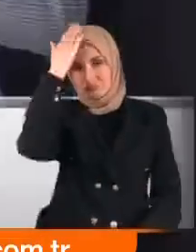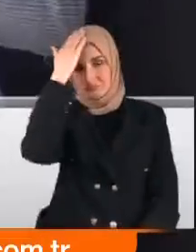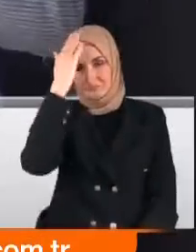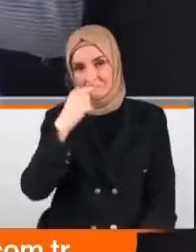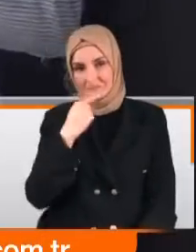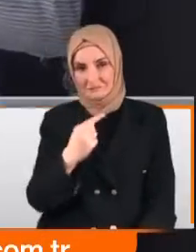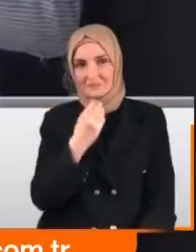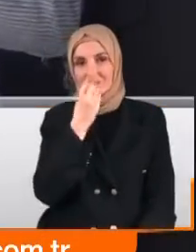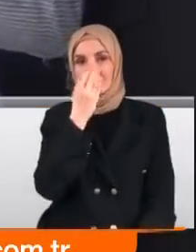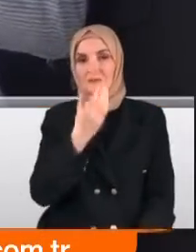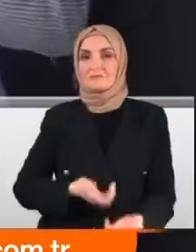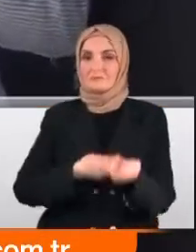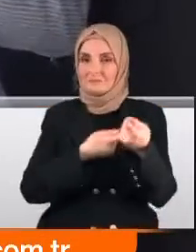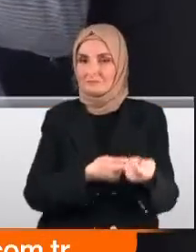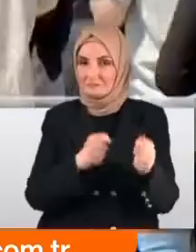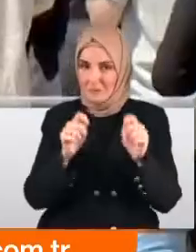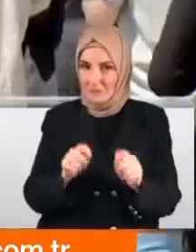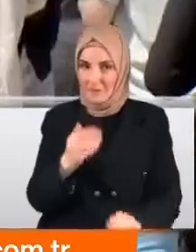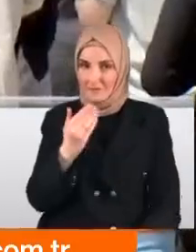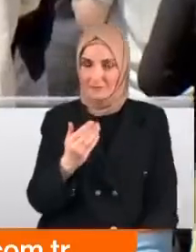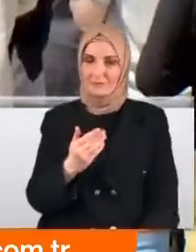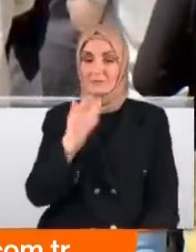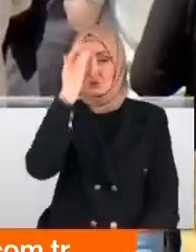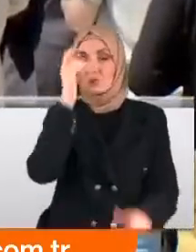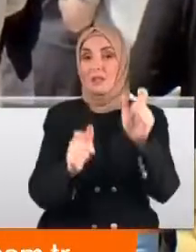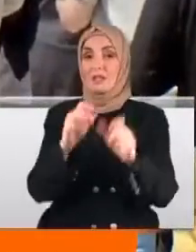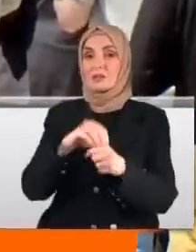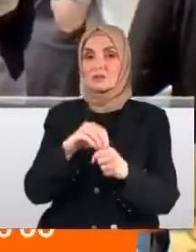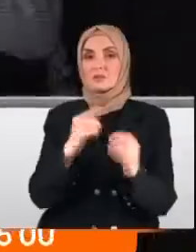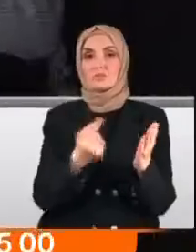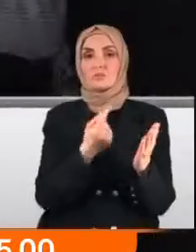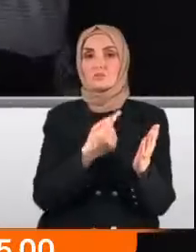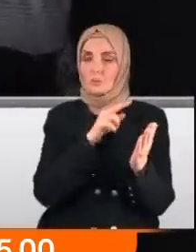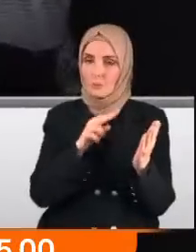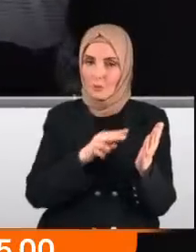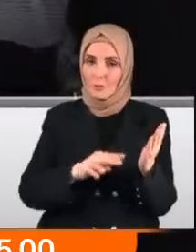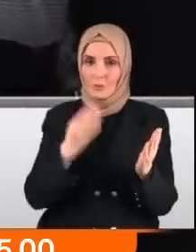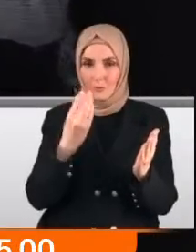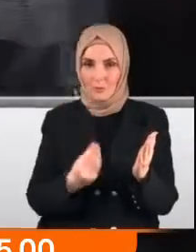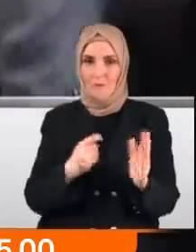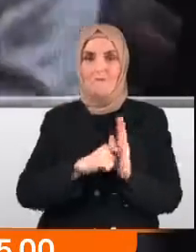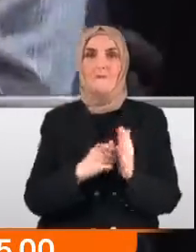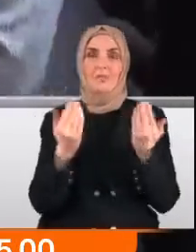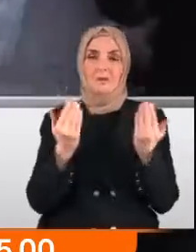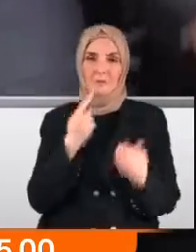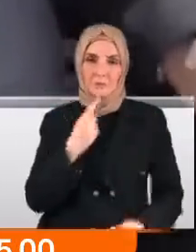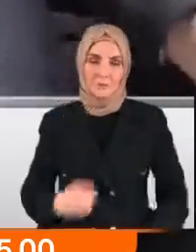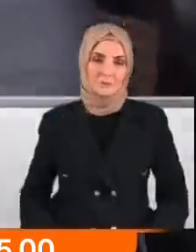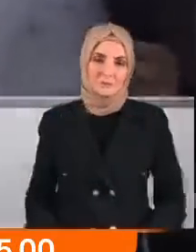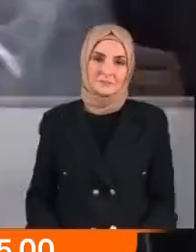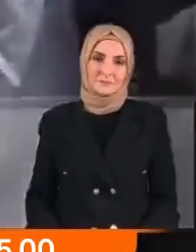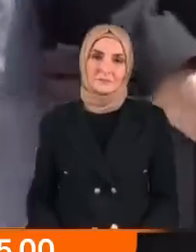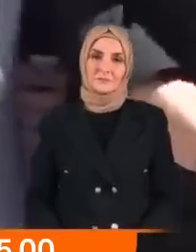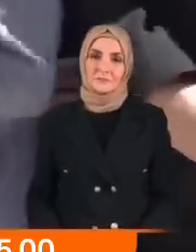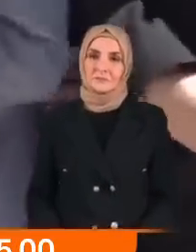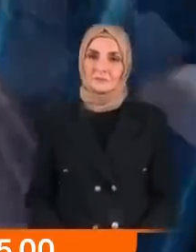bıraktı. Başbuğumuz Alparslan Türkeş Beyefendi ve şehitler için Kur'an'da okudu. Lillahi Teala'l Fatiha.